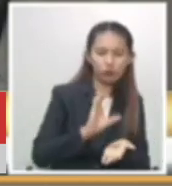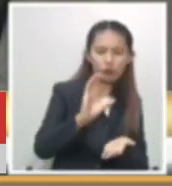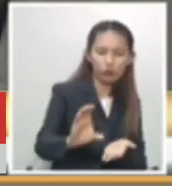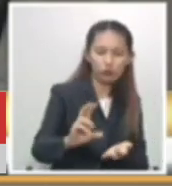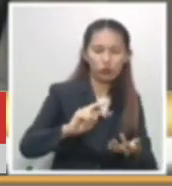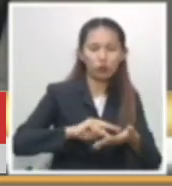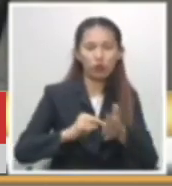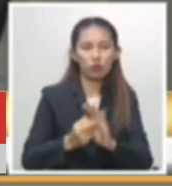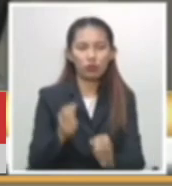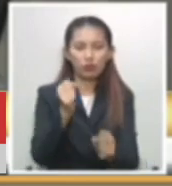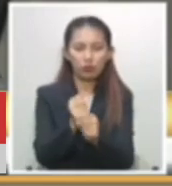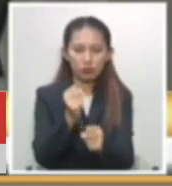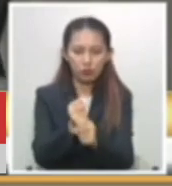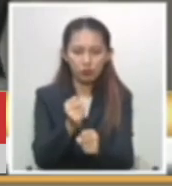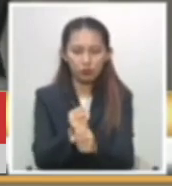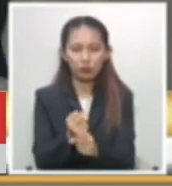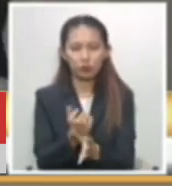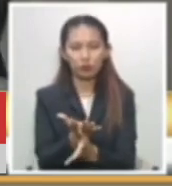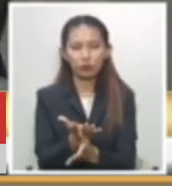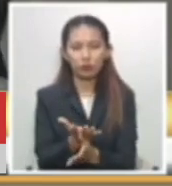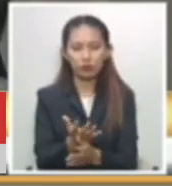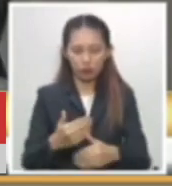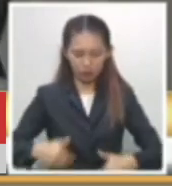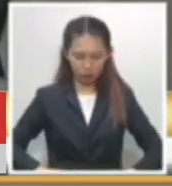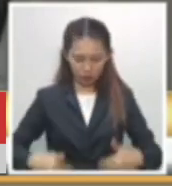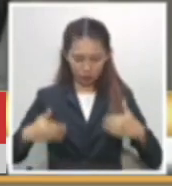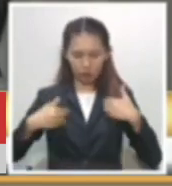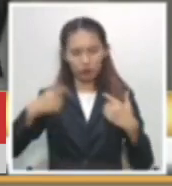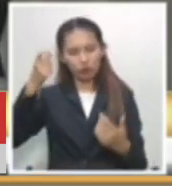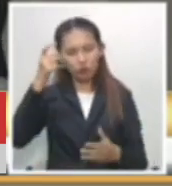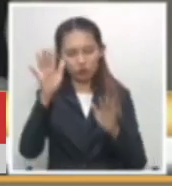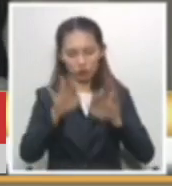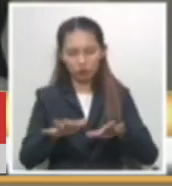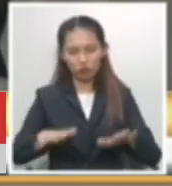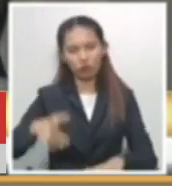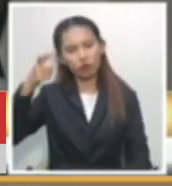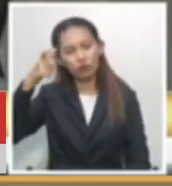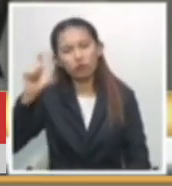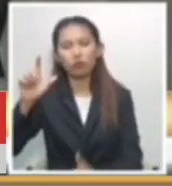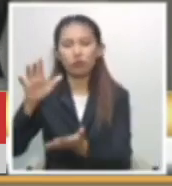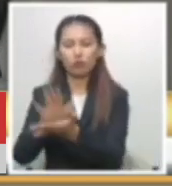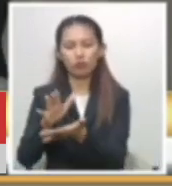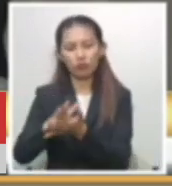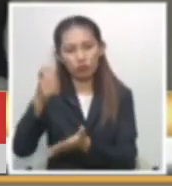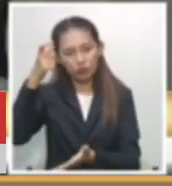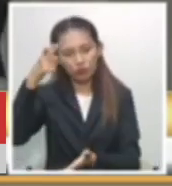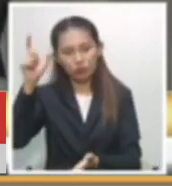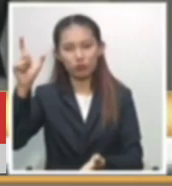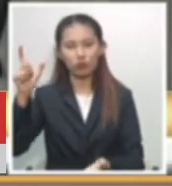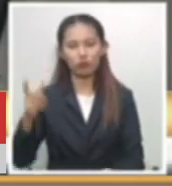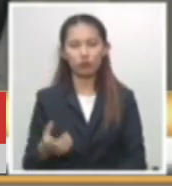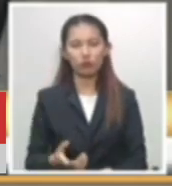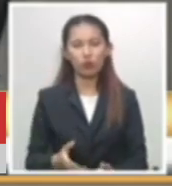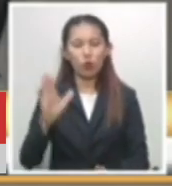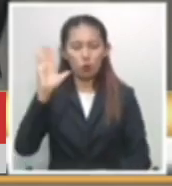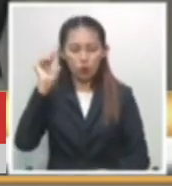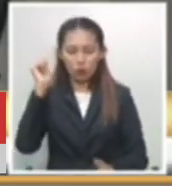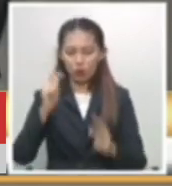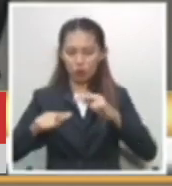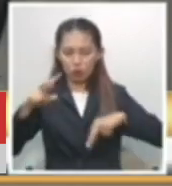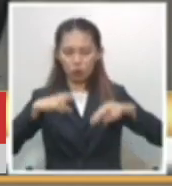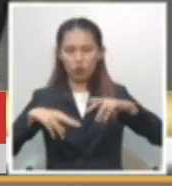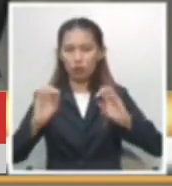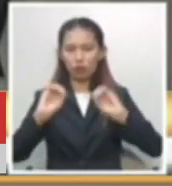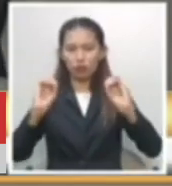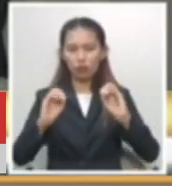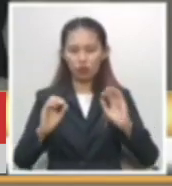านชีวิตของเด็กชนบทโรงเรียนขนาดเล็กพ่อแม่เขาไม่ต้องดูแลตื่นเ